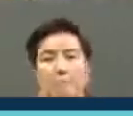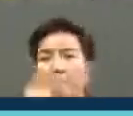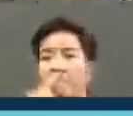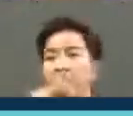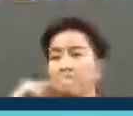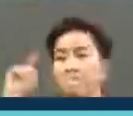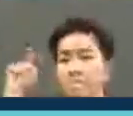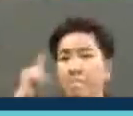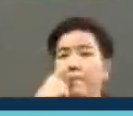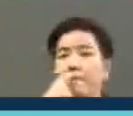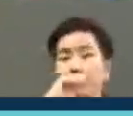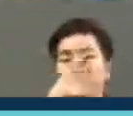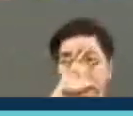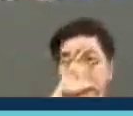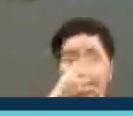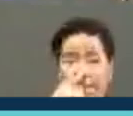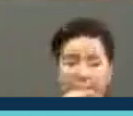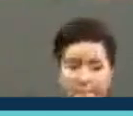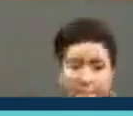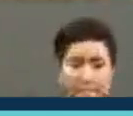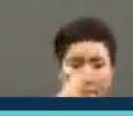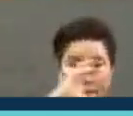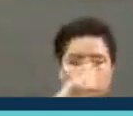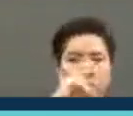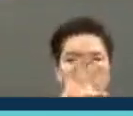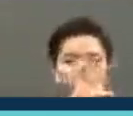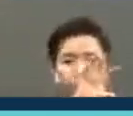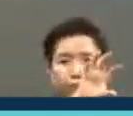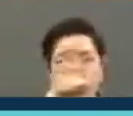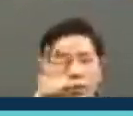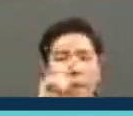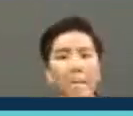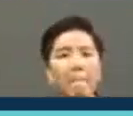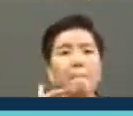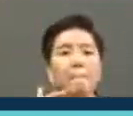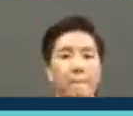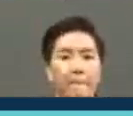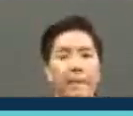างของนักท่องเที่ยวจากทุกมุมโลกนพสรแก้วคำรายงาน